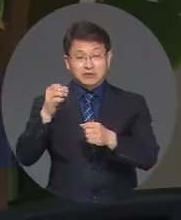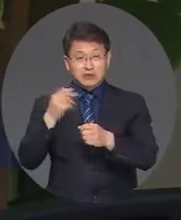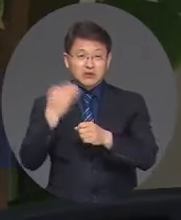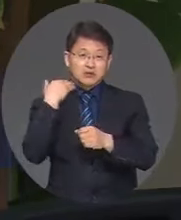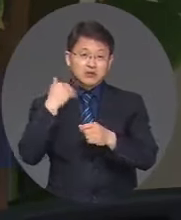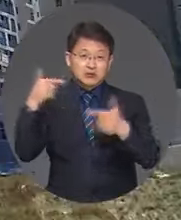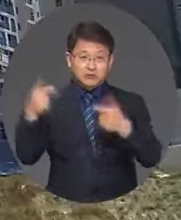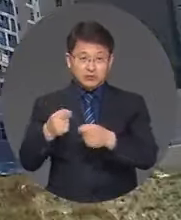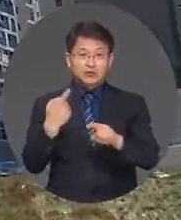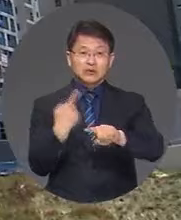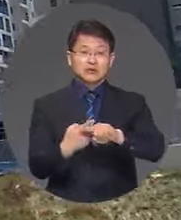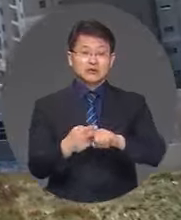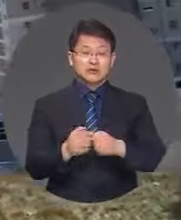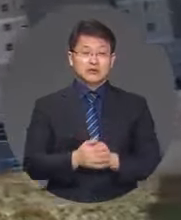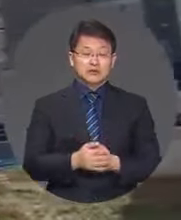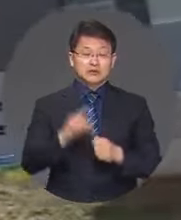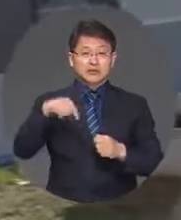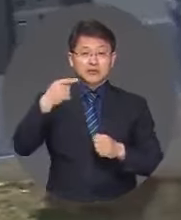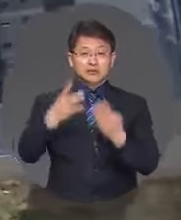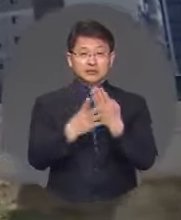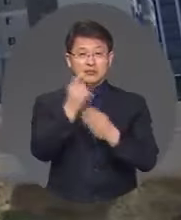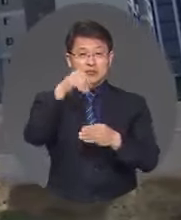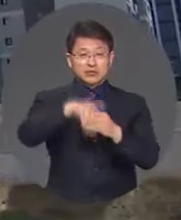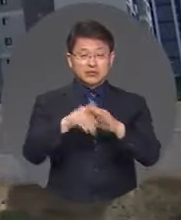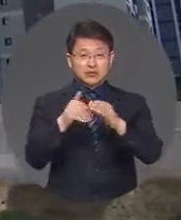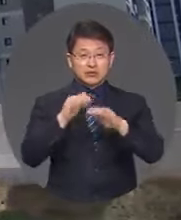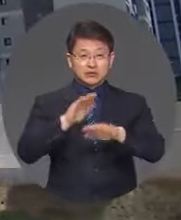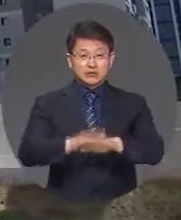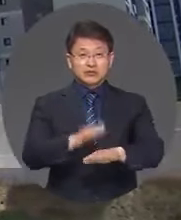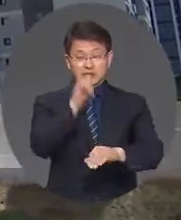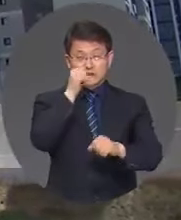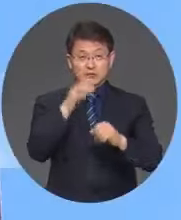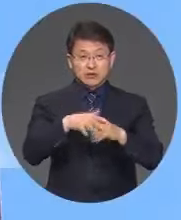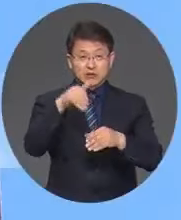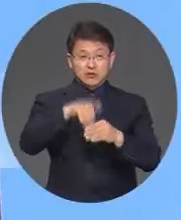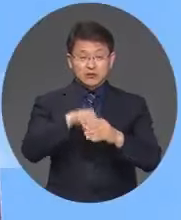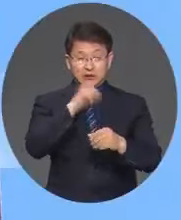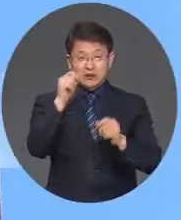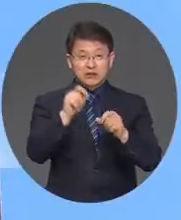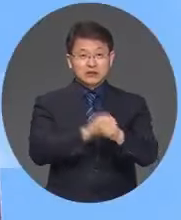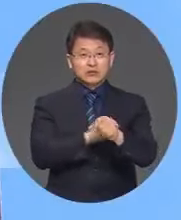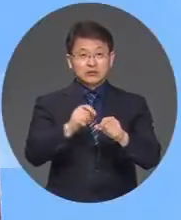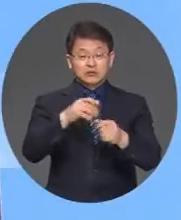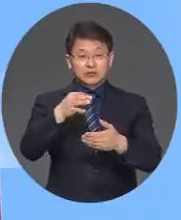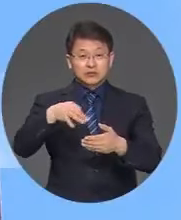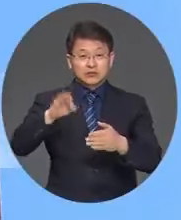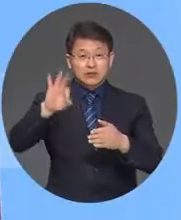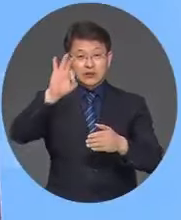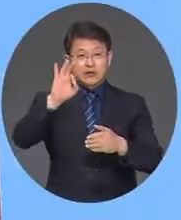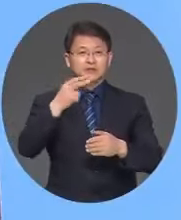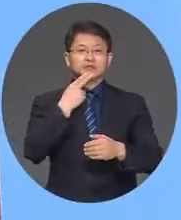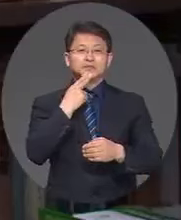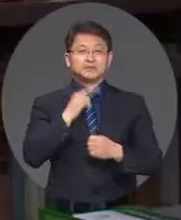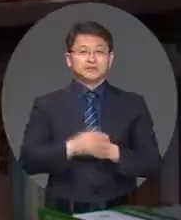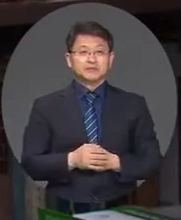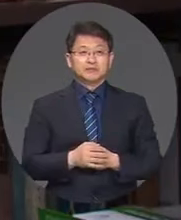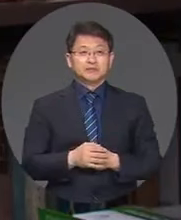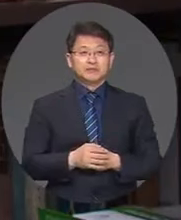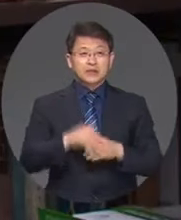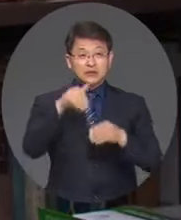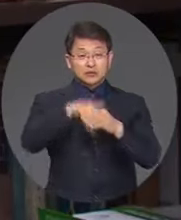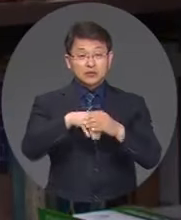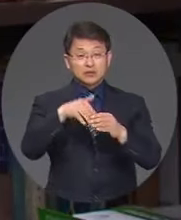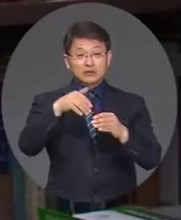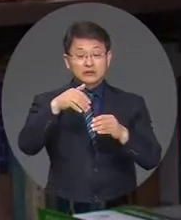출시가 지금 같아요 다음달 총선 앞두고 있지만 총선용 부동산 특수도 옛말이 됐습니다 종선